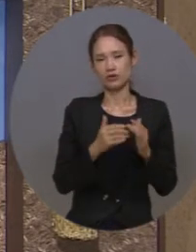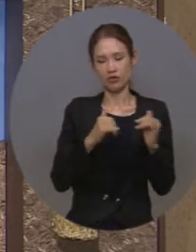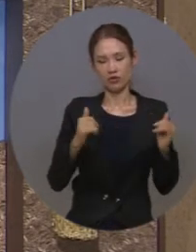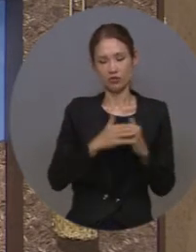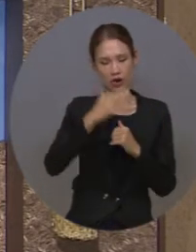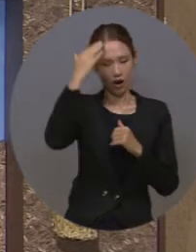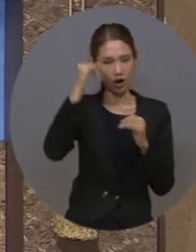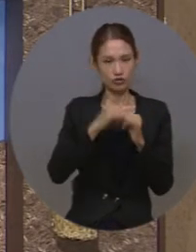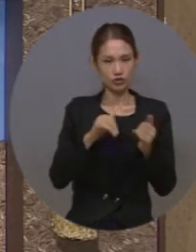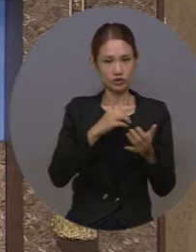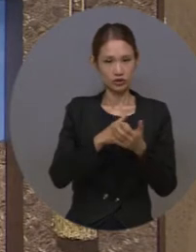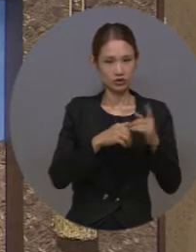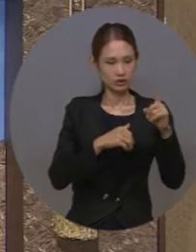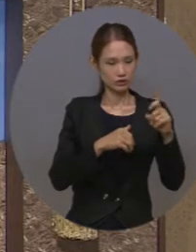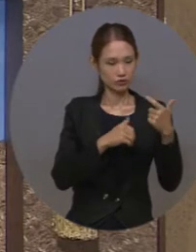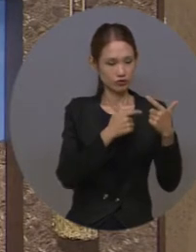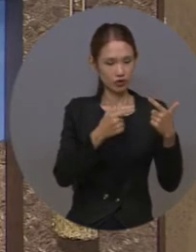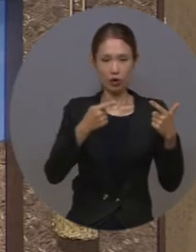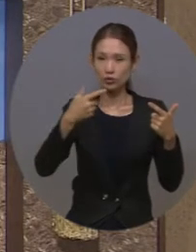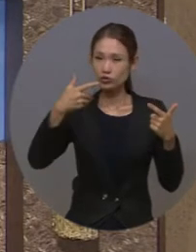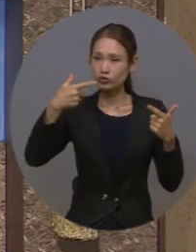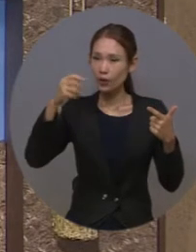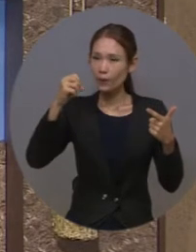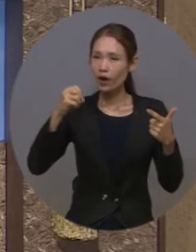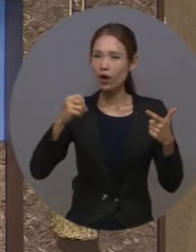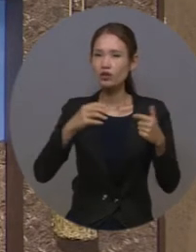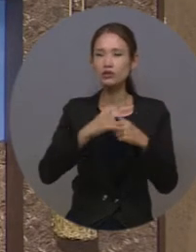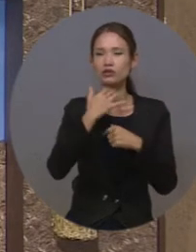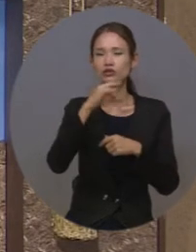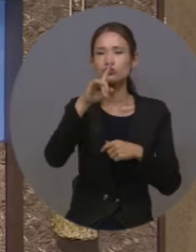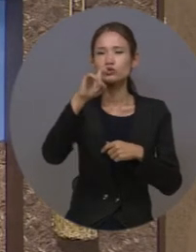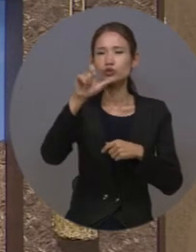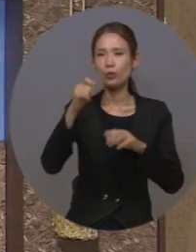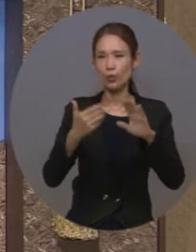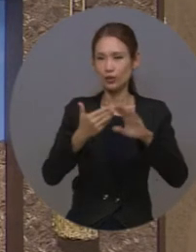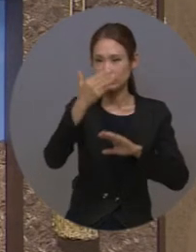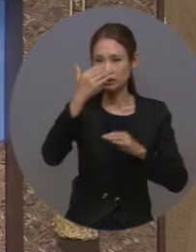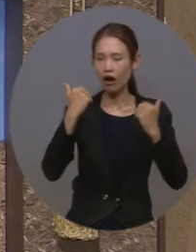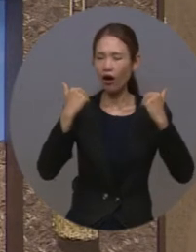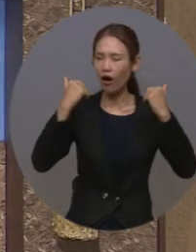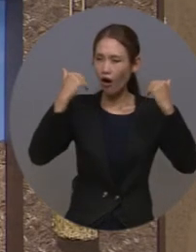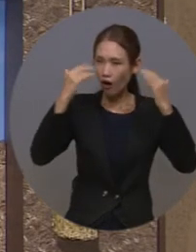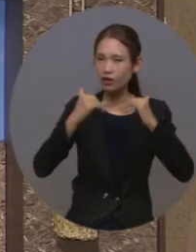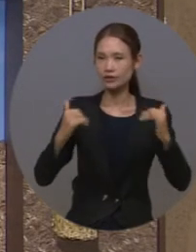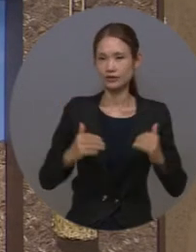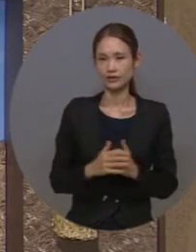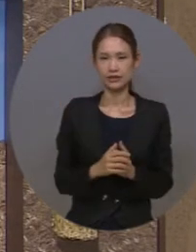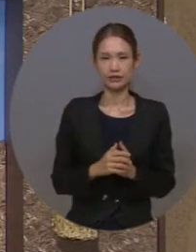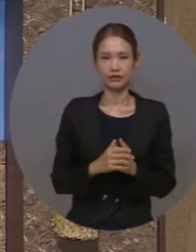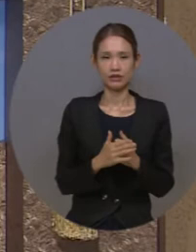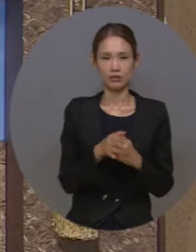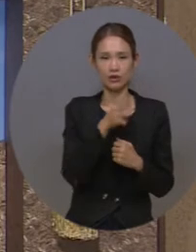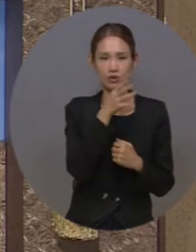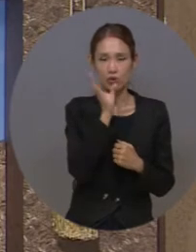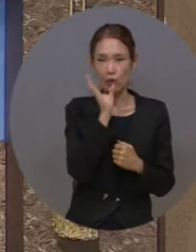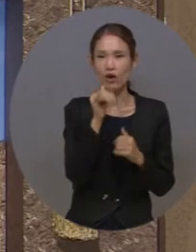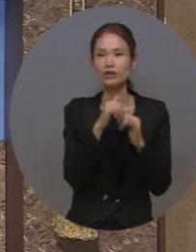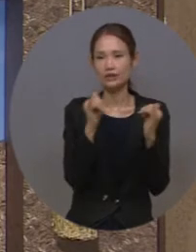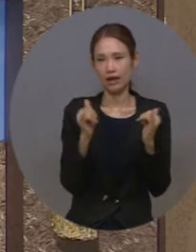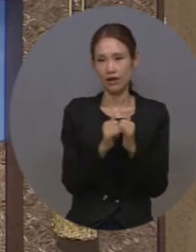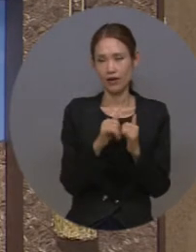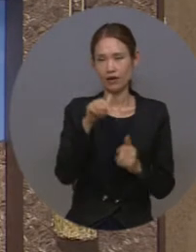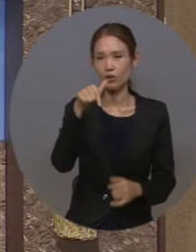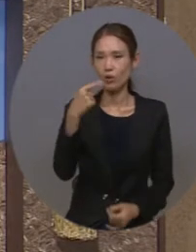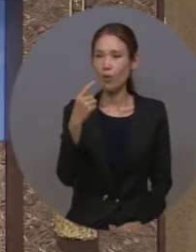인구의 16.6%가 65세 이상 되신 어르신들입니다. 네. 그러니까 고령 사회가 된 거죠.